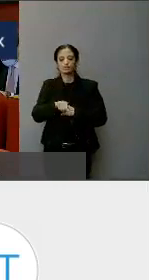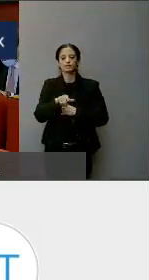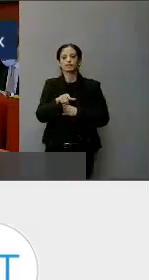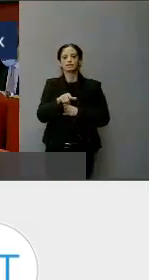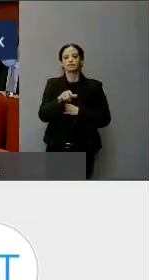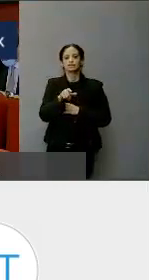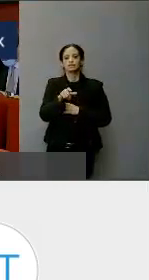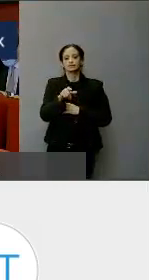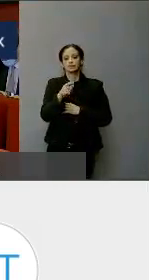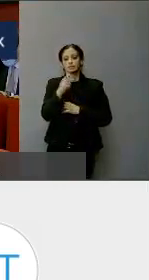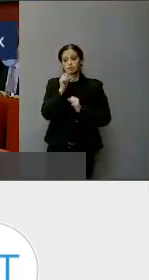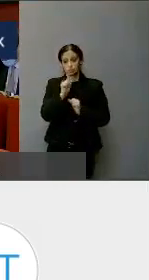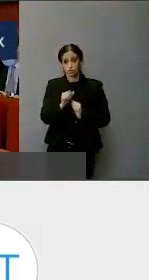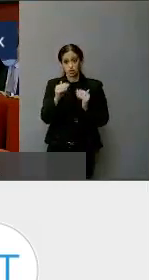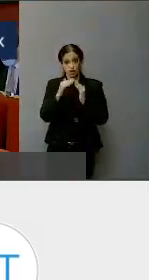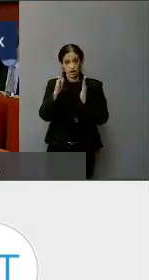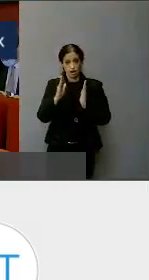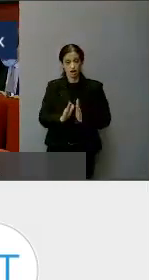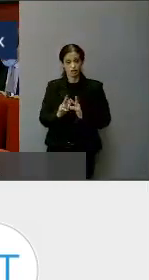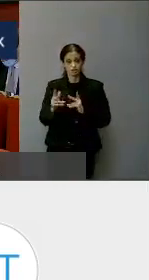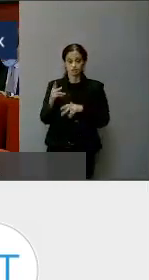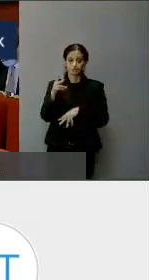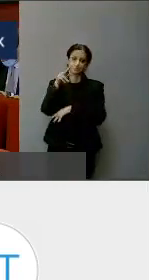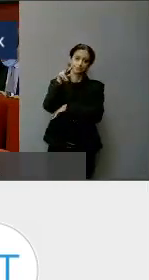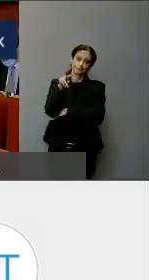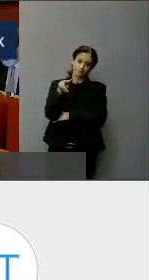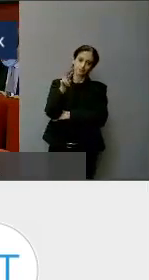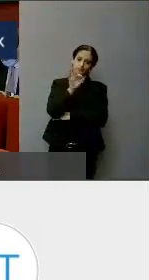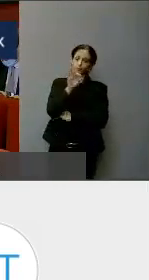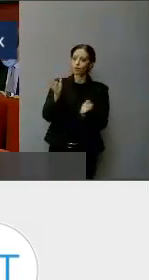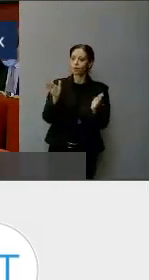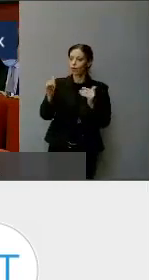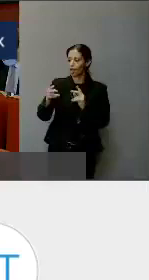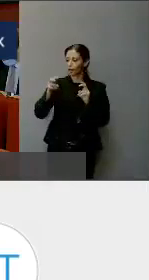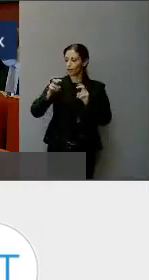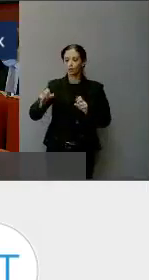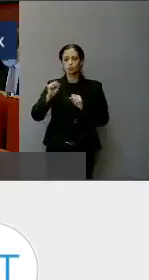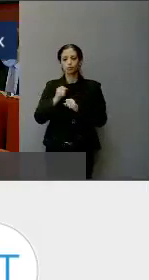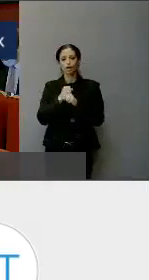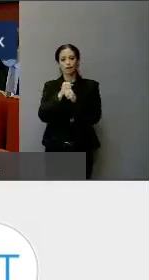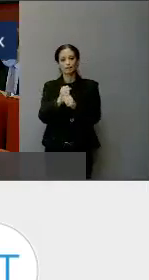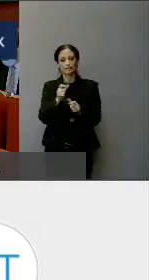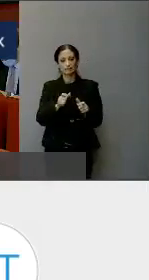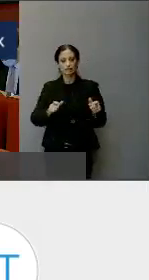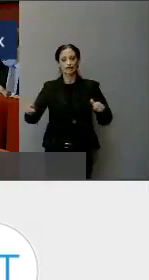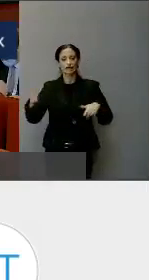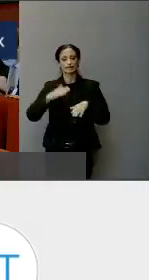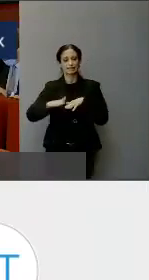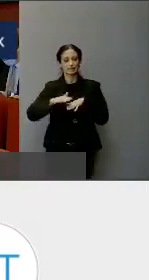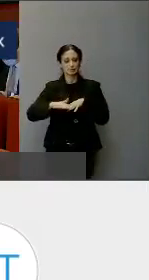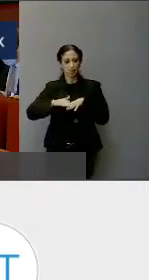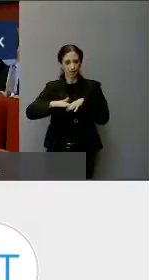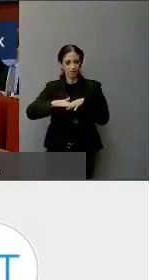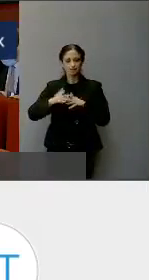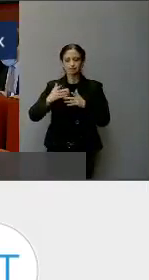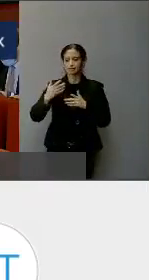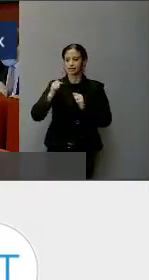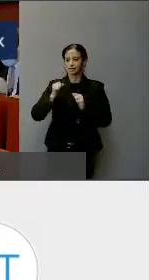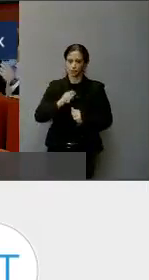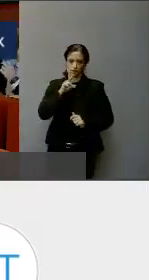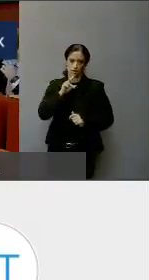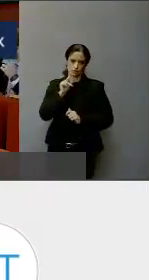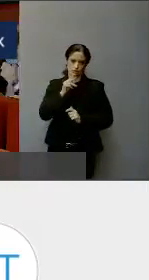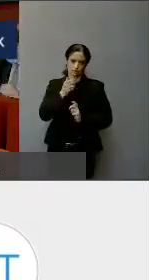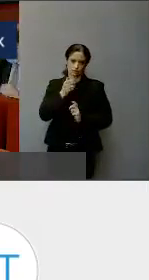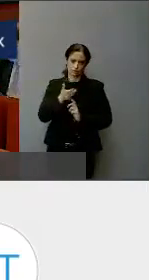possono seguire da casa e o in aula a persone rappresentanti esperti che avrebbero molto da dire e si sente sempre comunque